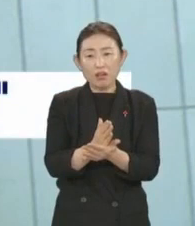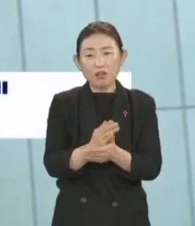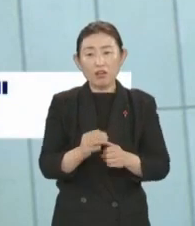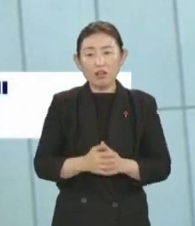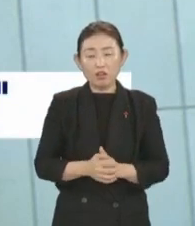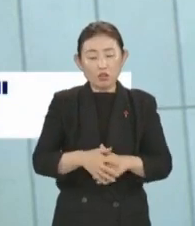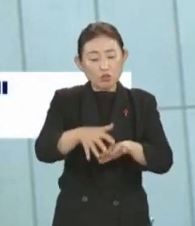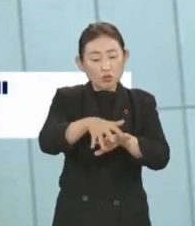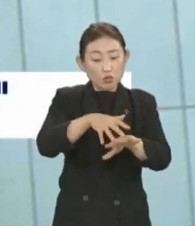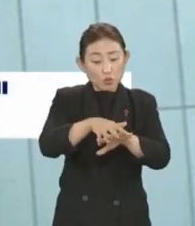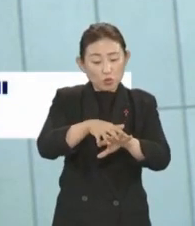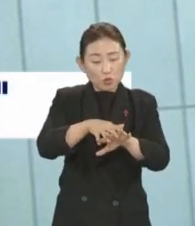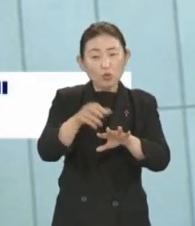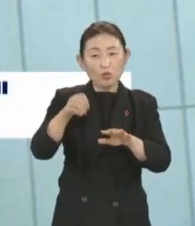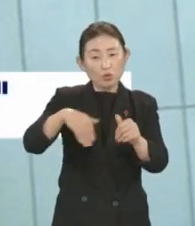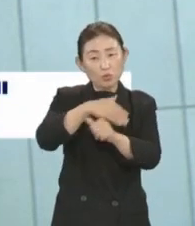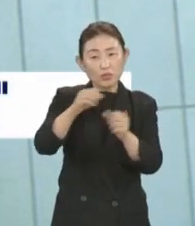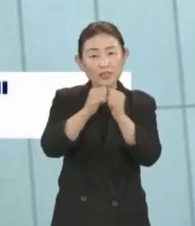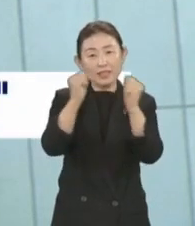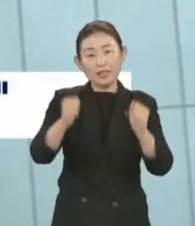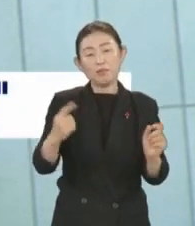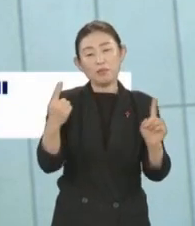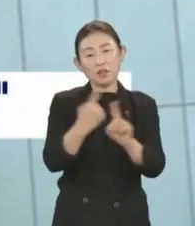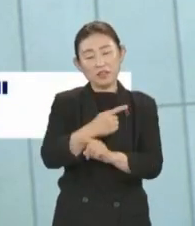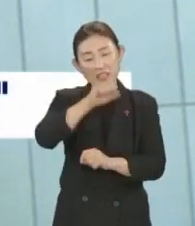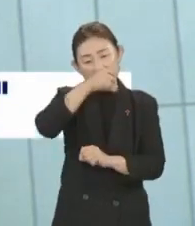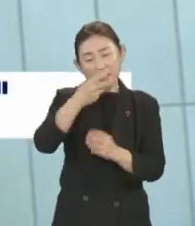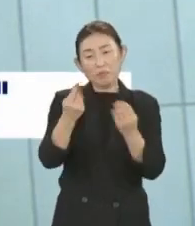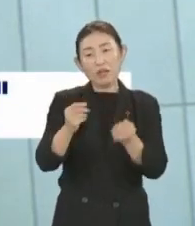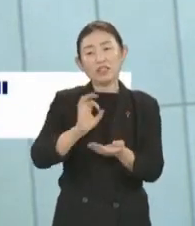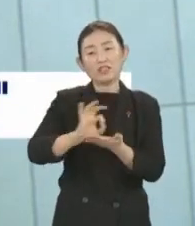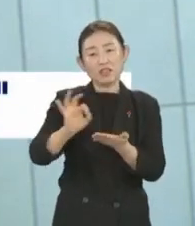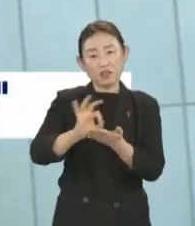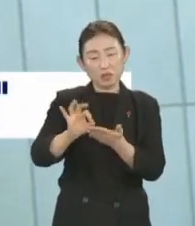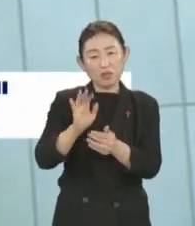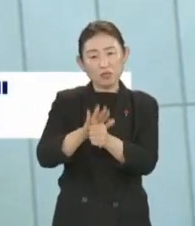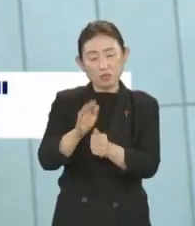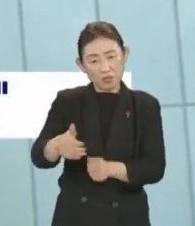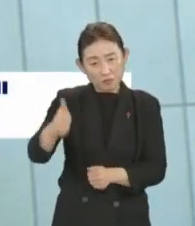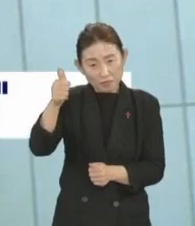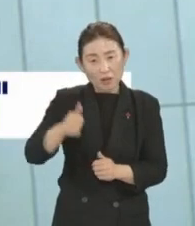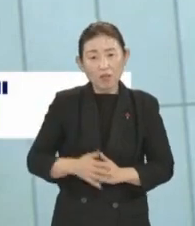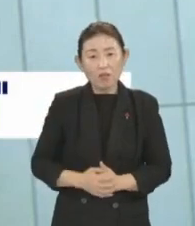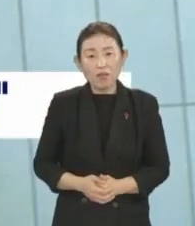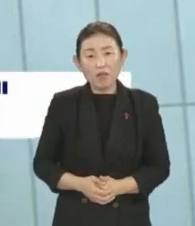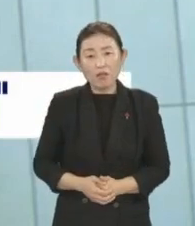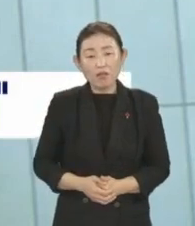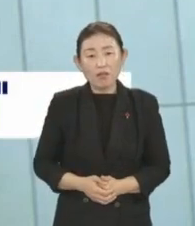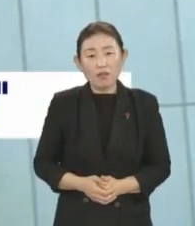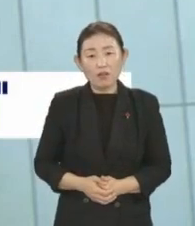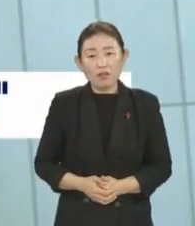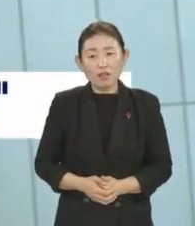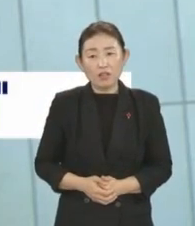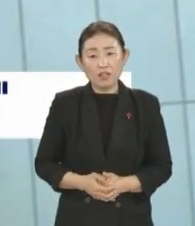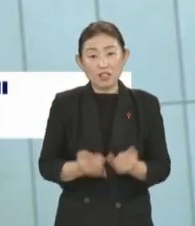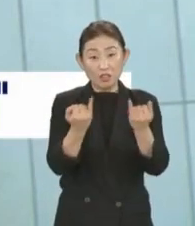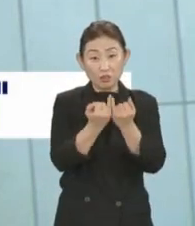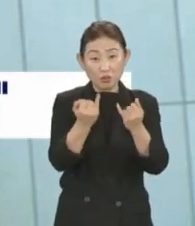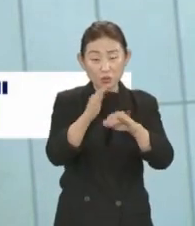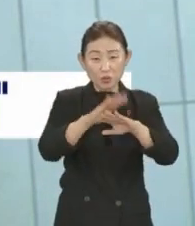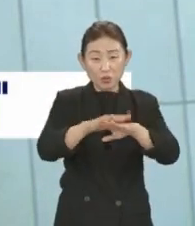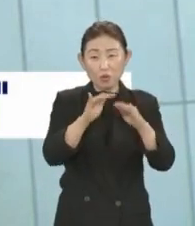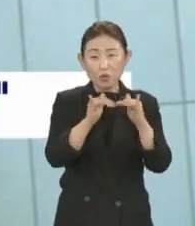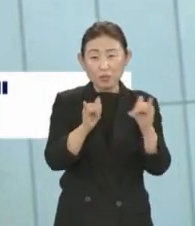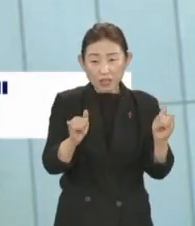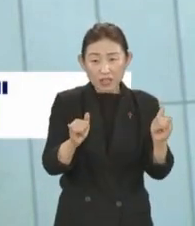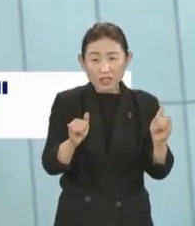어떤 구조와 시스템 바꾸는 데 예산을 더 많이 들어가더라도 지원을 해야 되고 그리고 또 여성 농업인들 같은 경우는